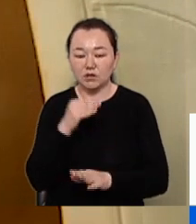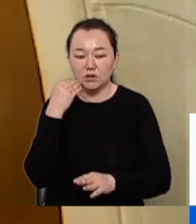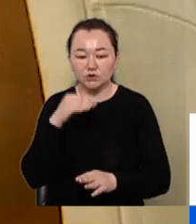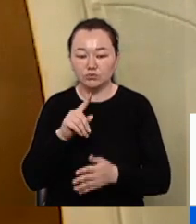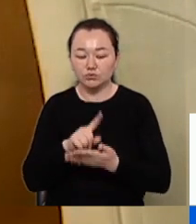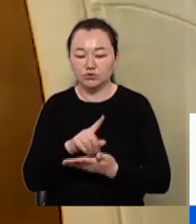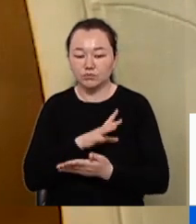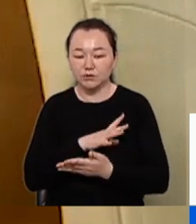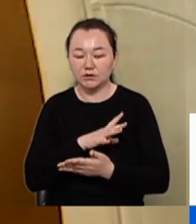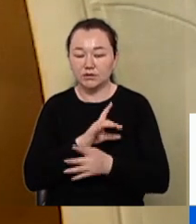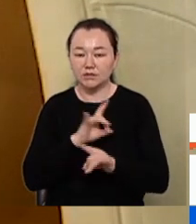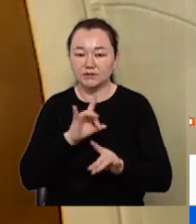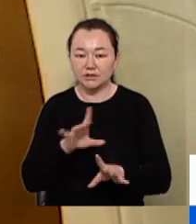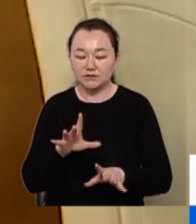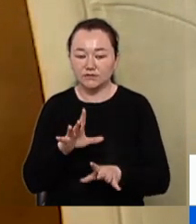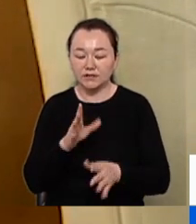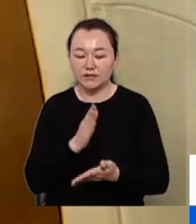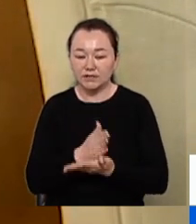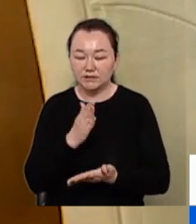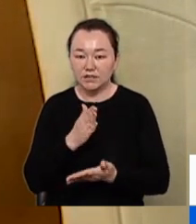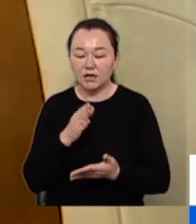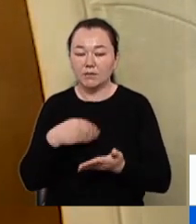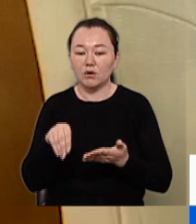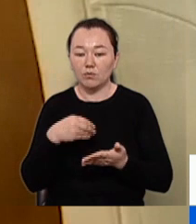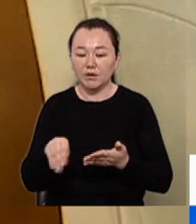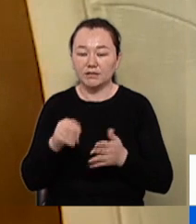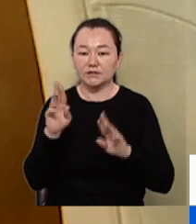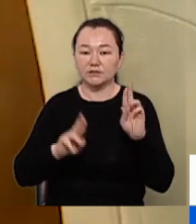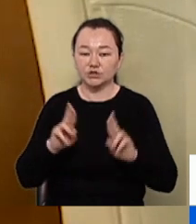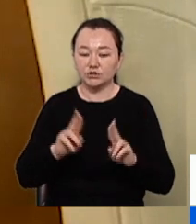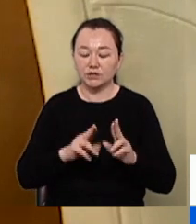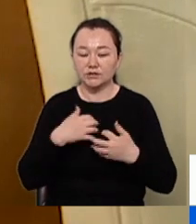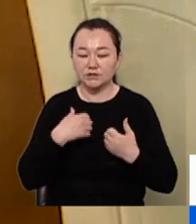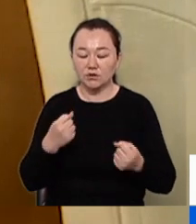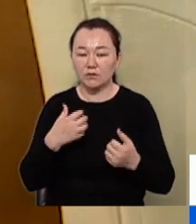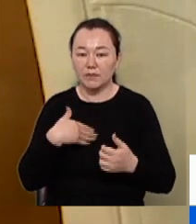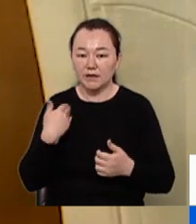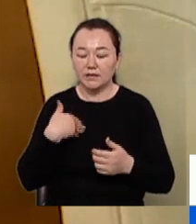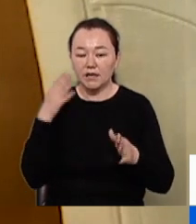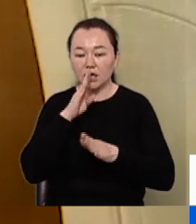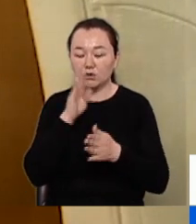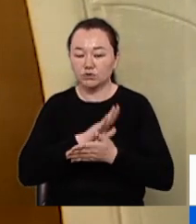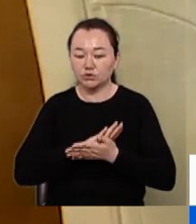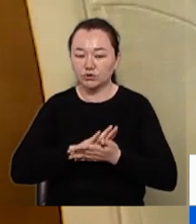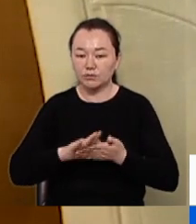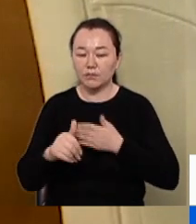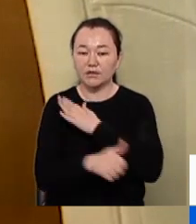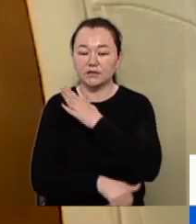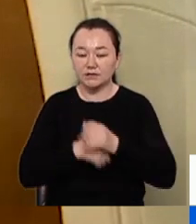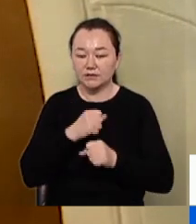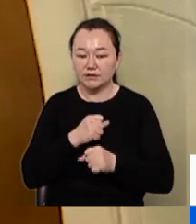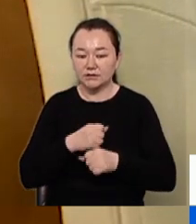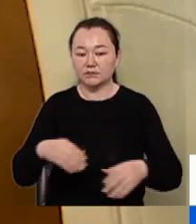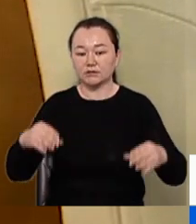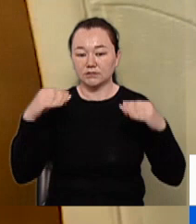да болу керек екені айтылған. Сатып алу шартында денсаулыққа пайдалы экологиялық табиғи материалдан жасалған